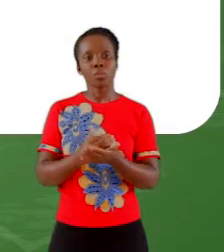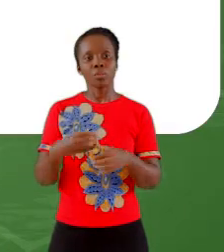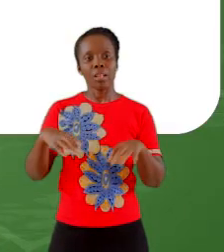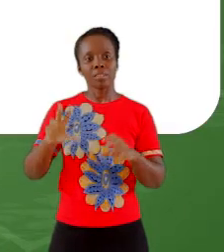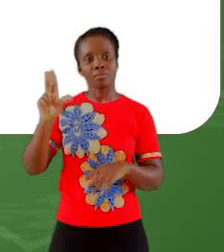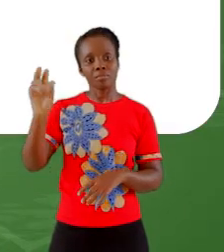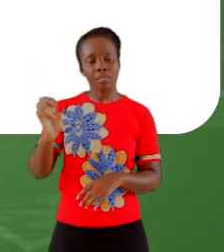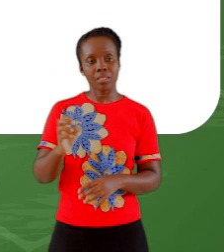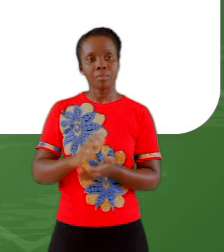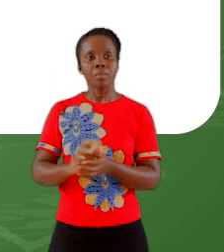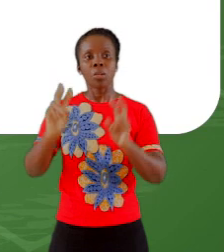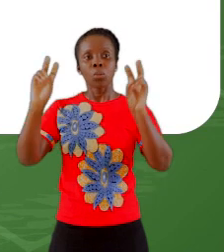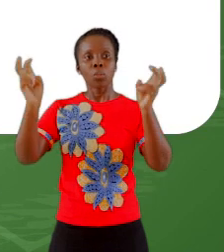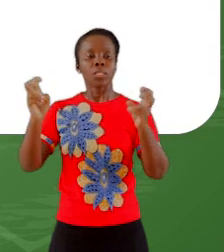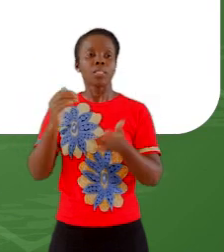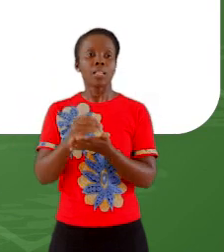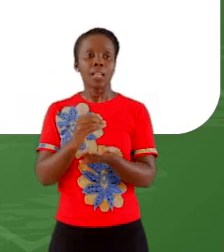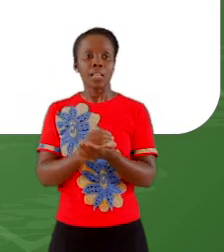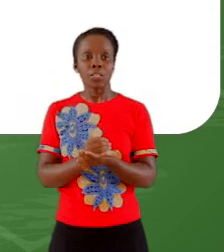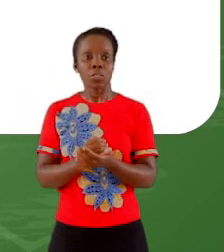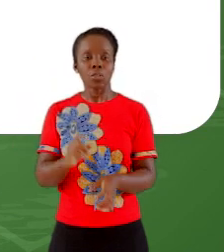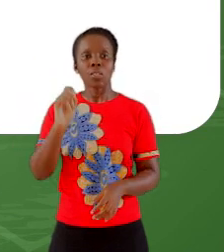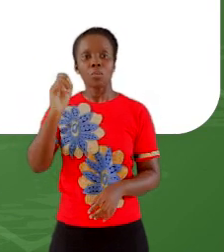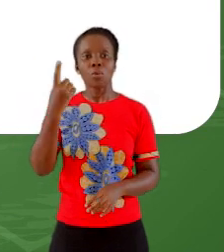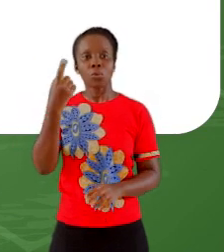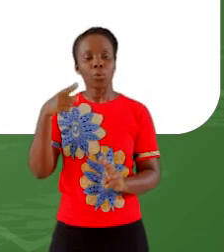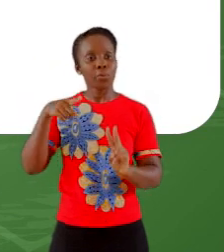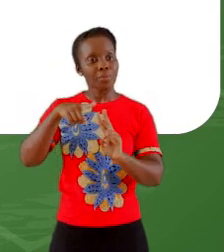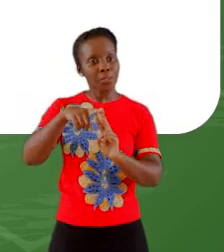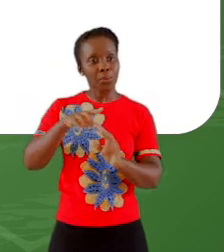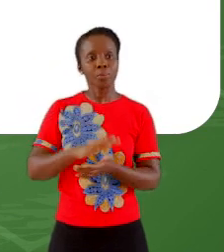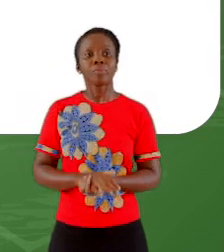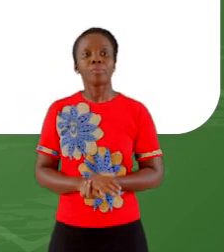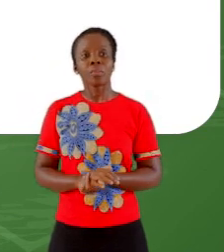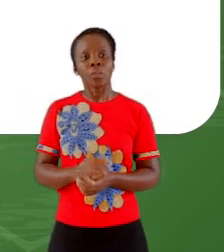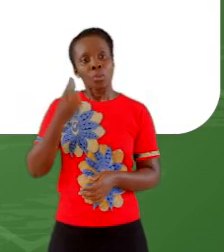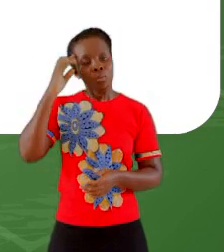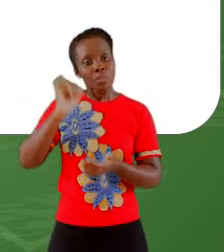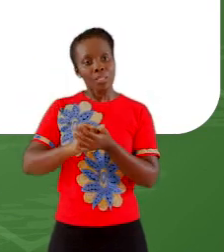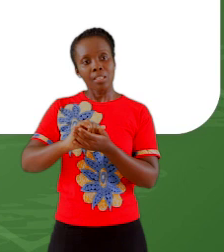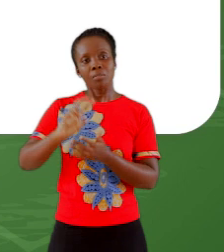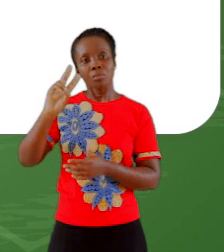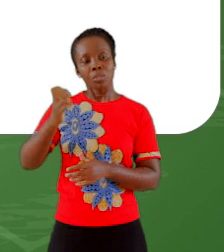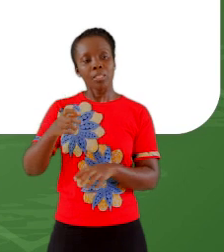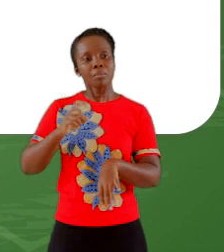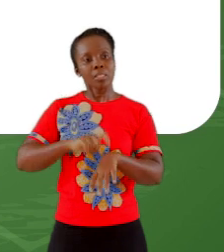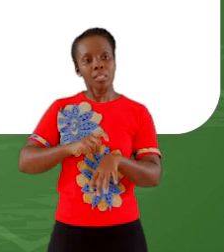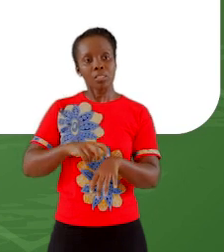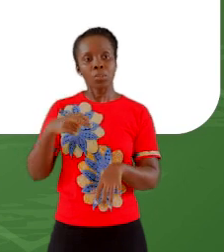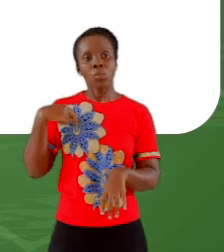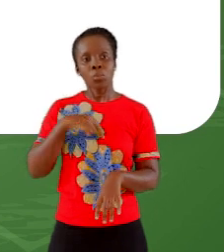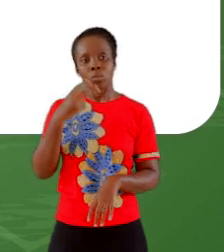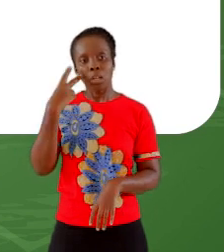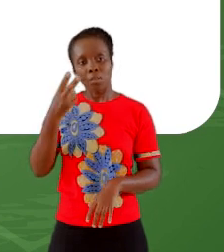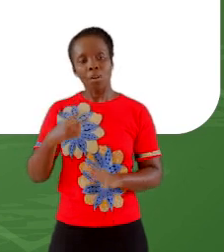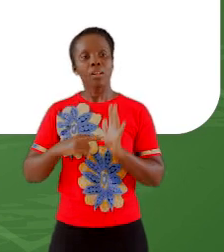3e. Le cours est intitulé « Coordonnées d'un vecteur ». Pour cette deuxième séance, nous allons voir